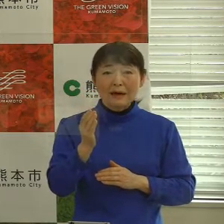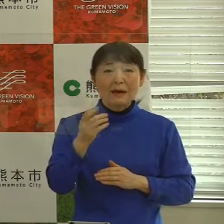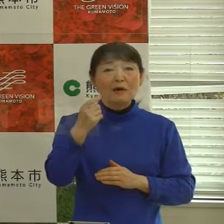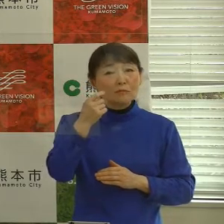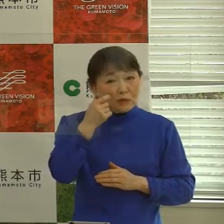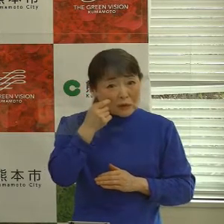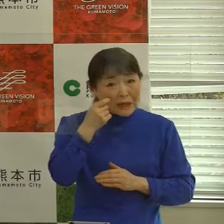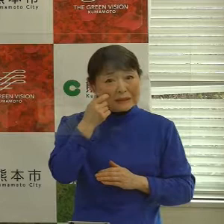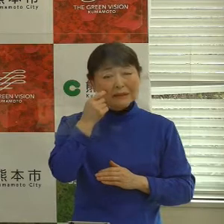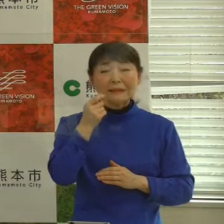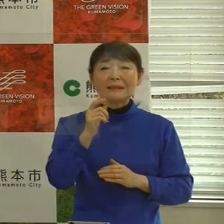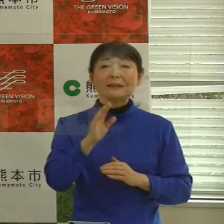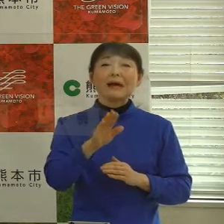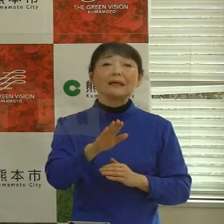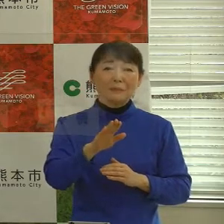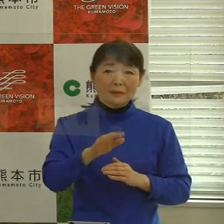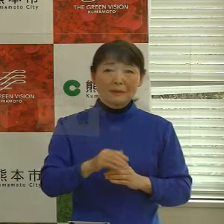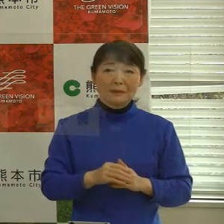ありますので、